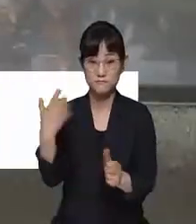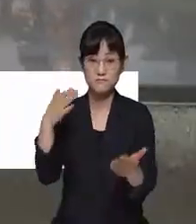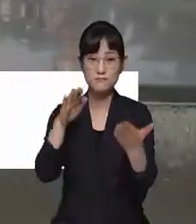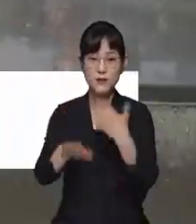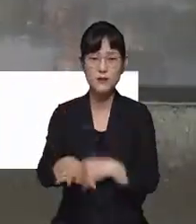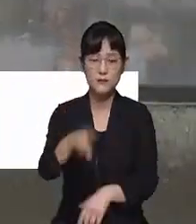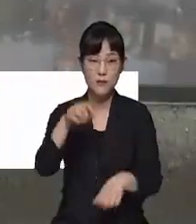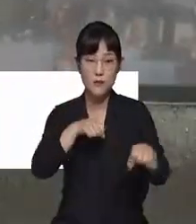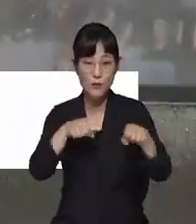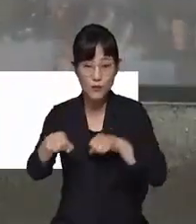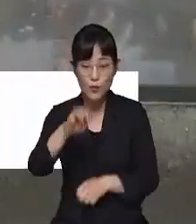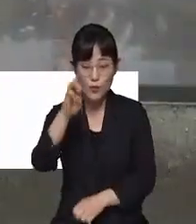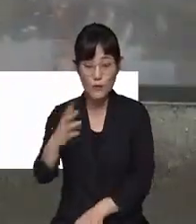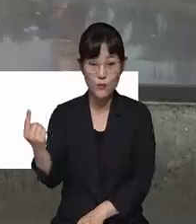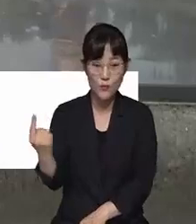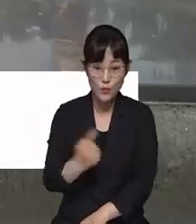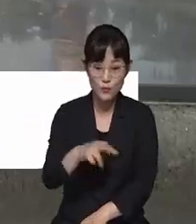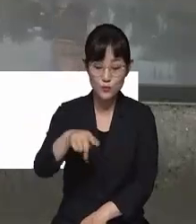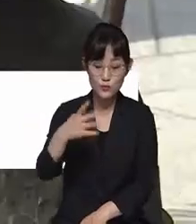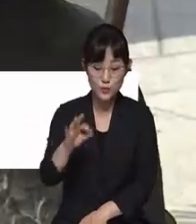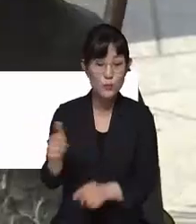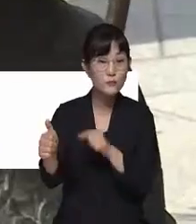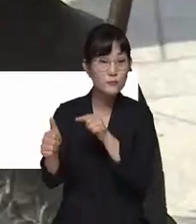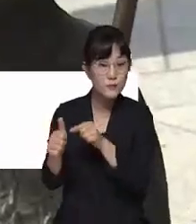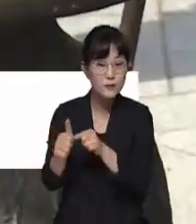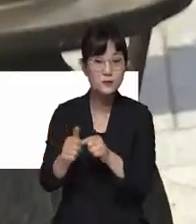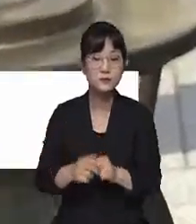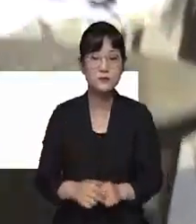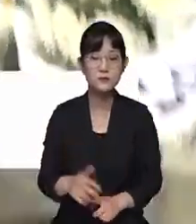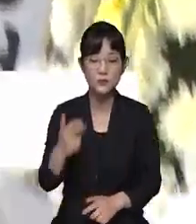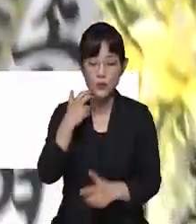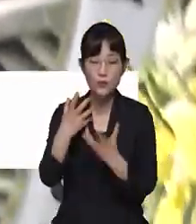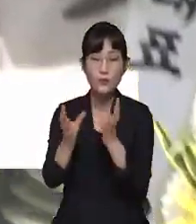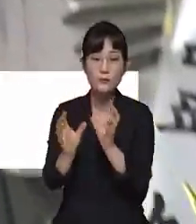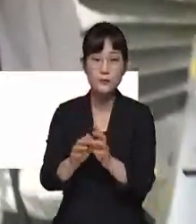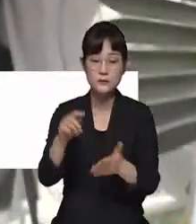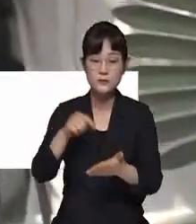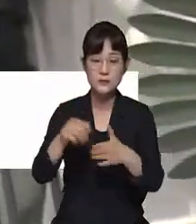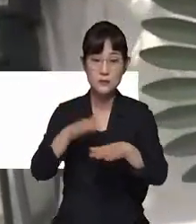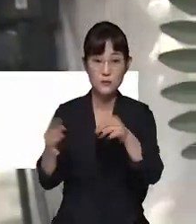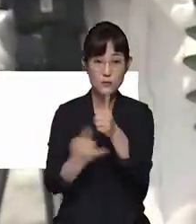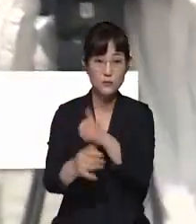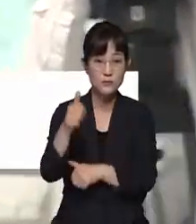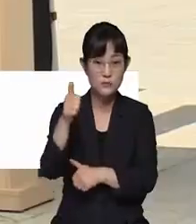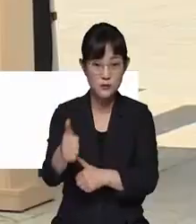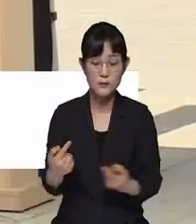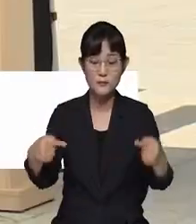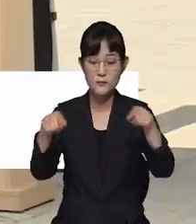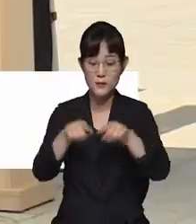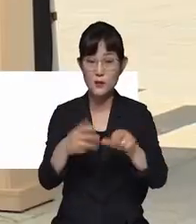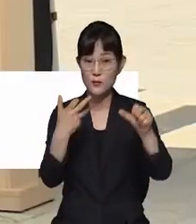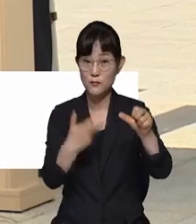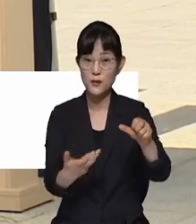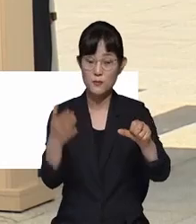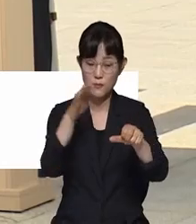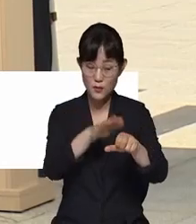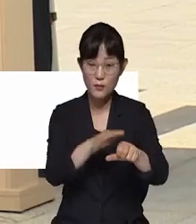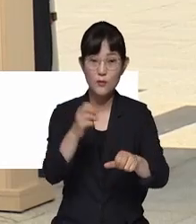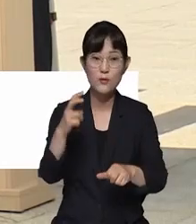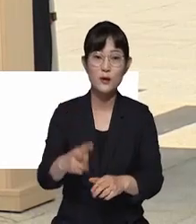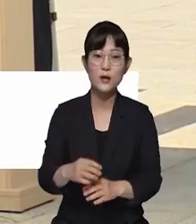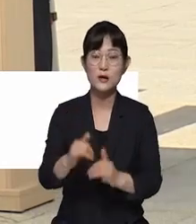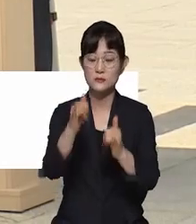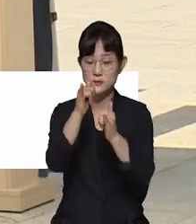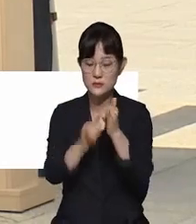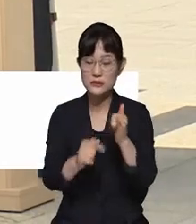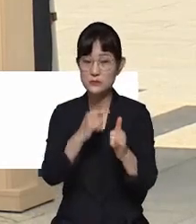첫 외부 일정으로 광주를 방문한 송 대표는 손혜원 소나무당 비대위원장 등 당직자들과 5.18 국립묘지와